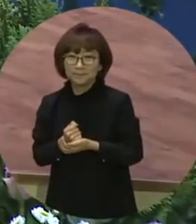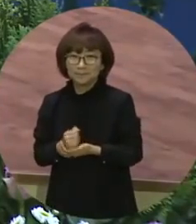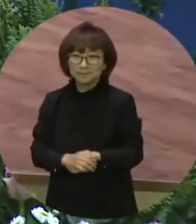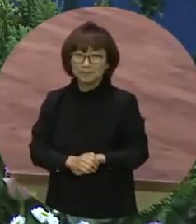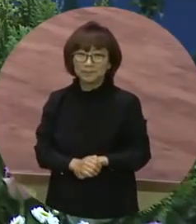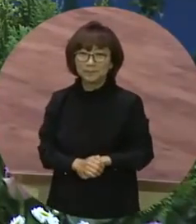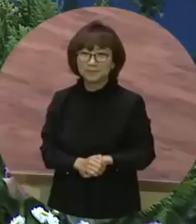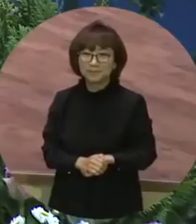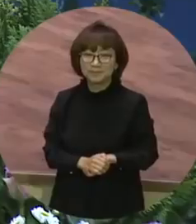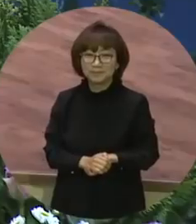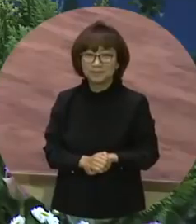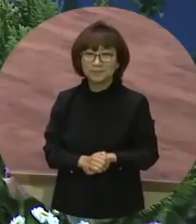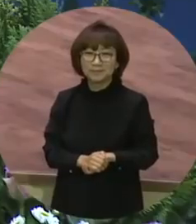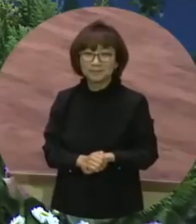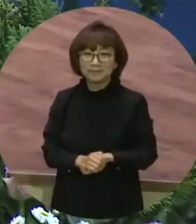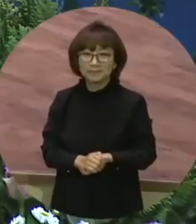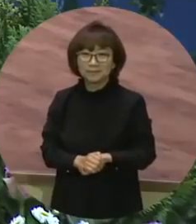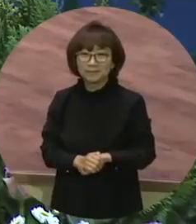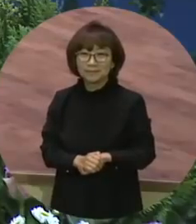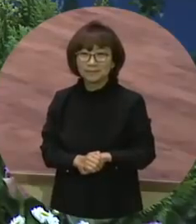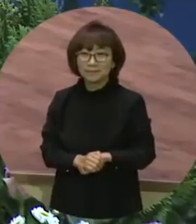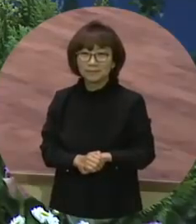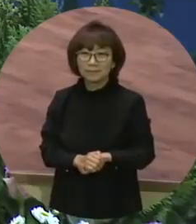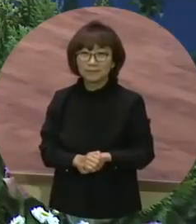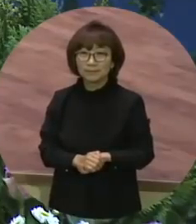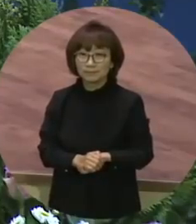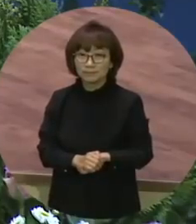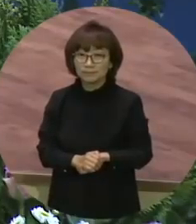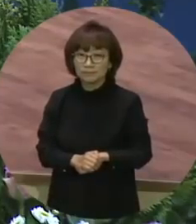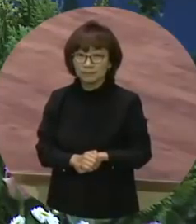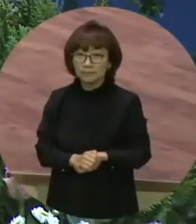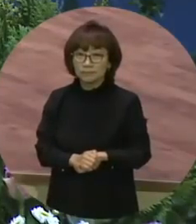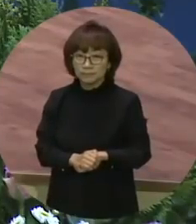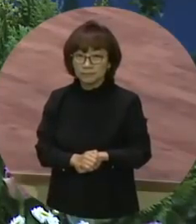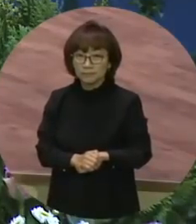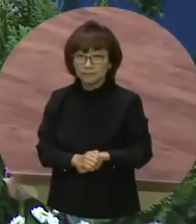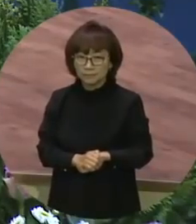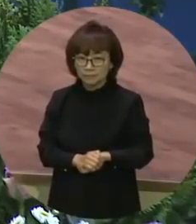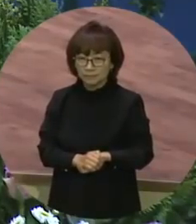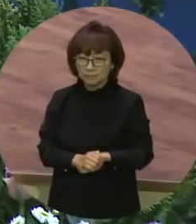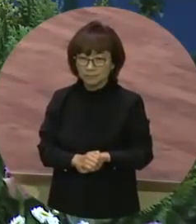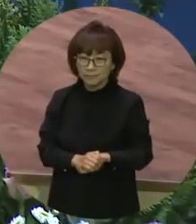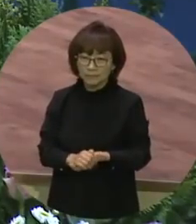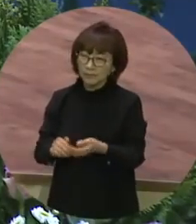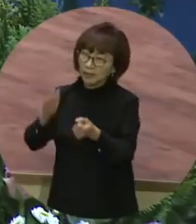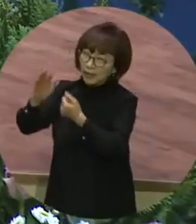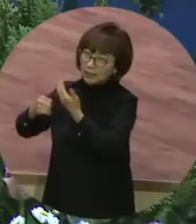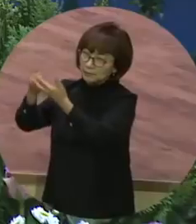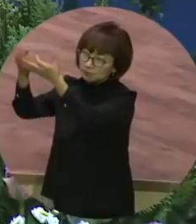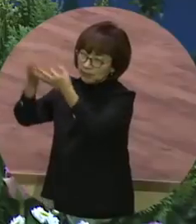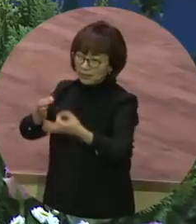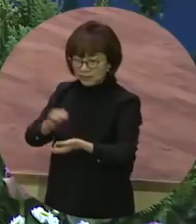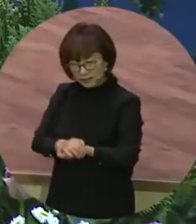참 진짜 하나님 보실 때 성경이 뭐라고 했습니까? 이 악하고 게으른 종아.